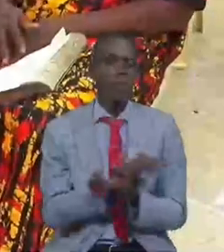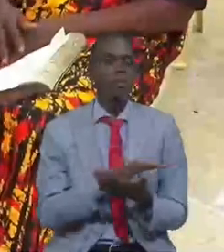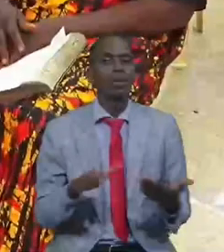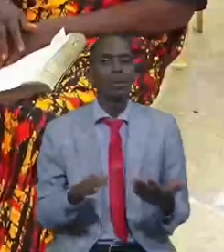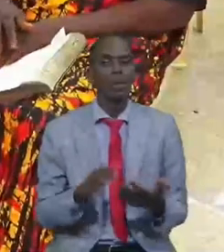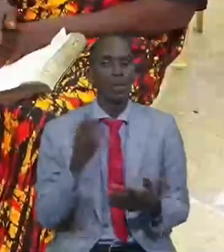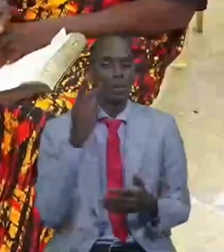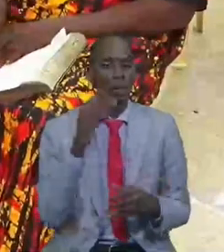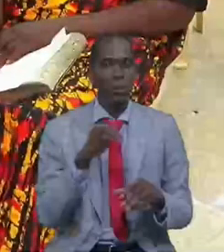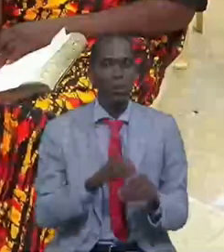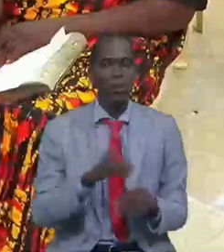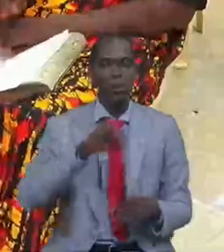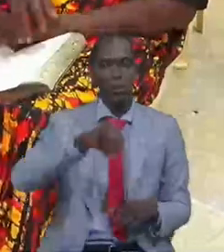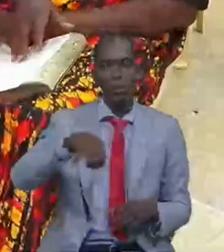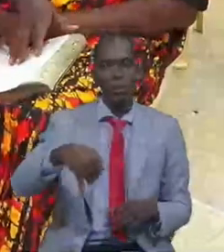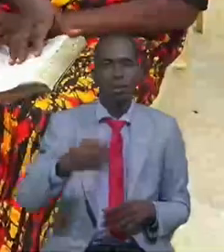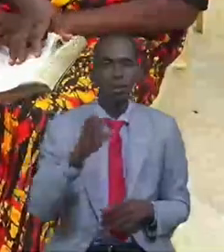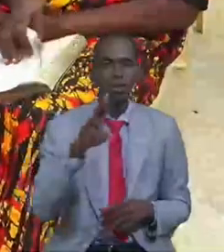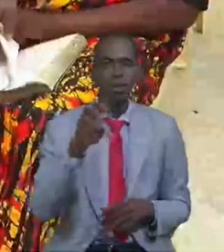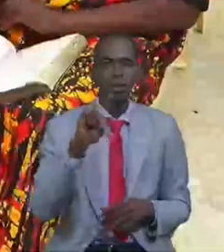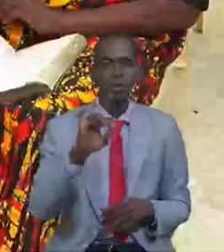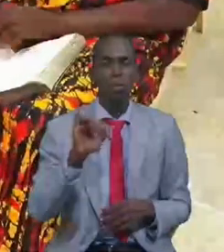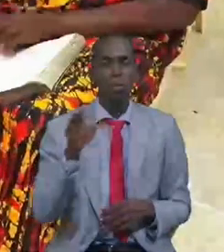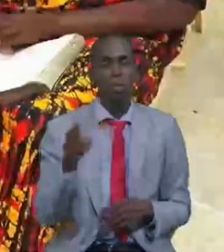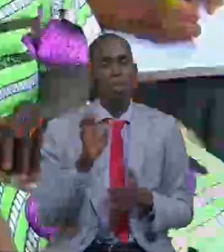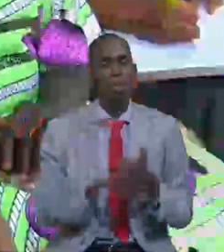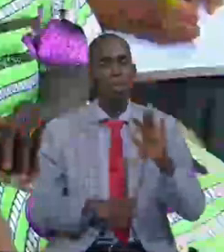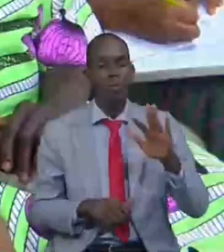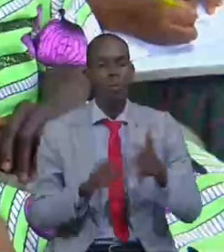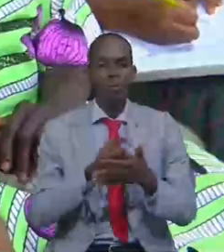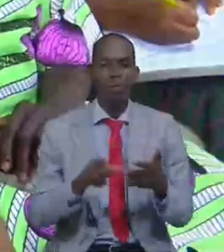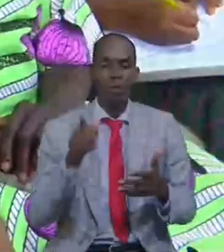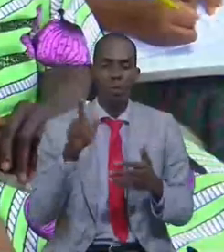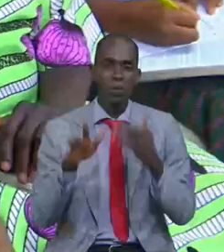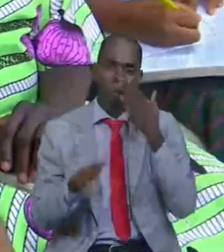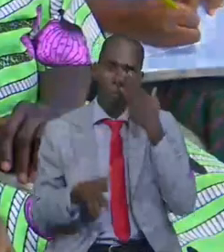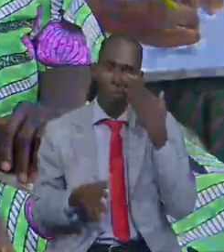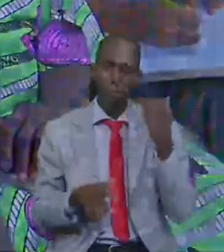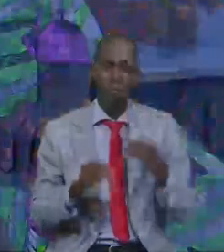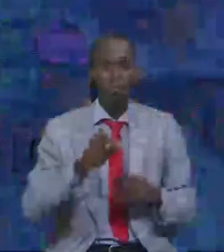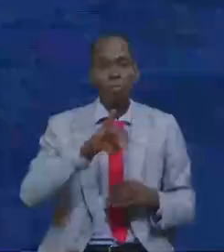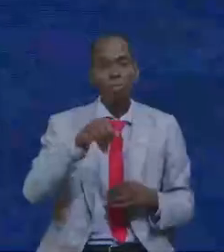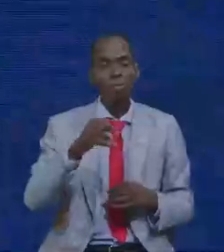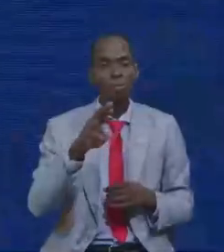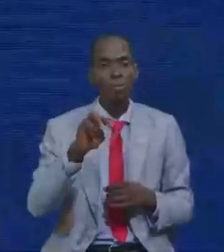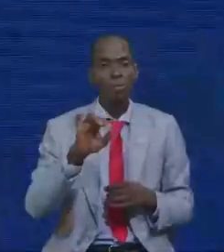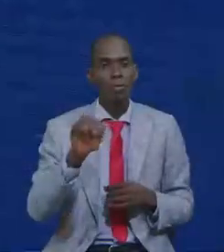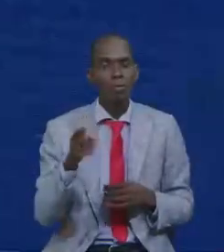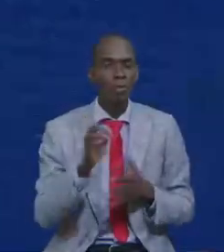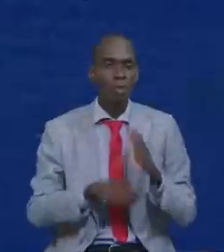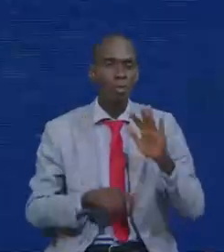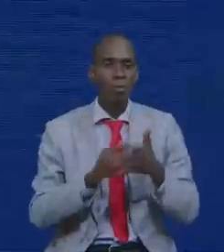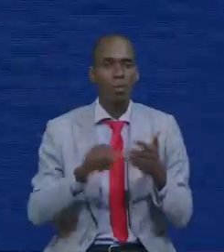Jérémie 5, 25. Jérémie 5, 25, c'est à cause de vos iniquités que cette dispensation